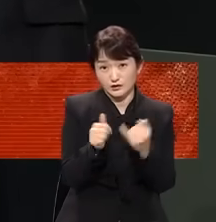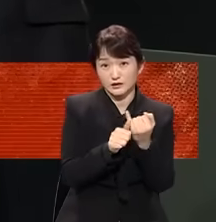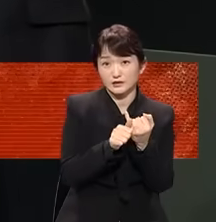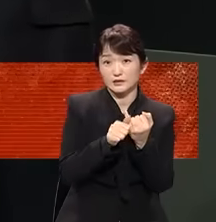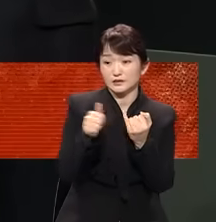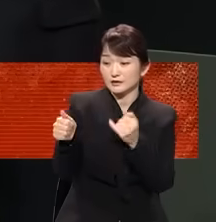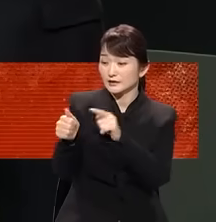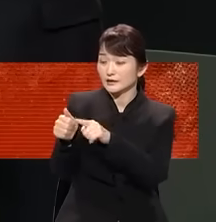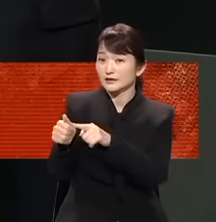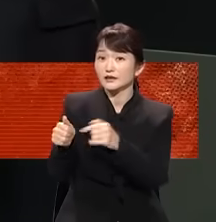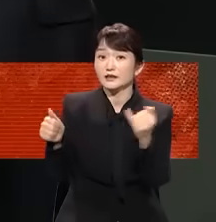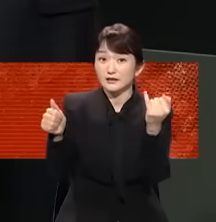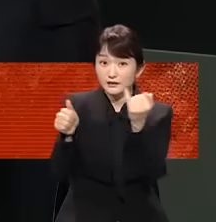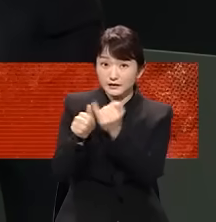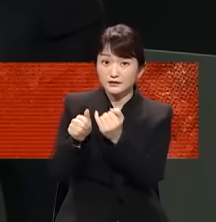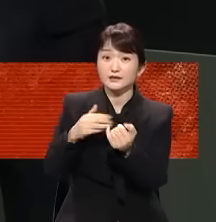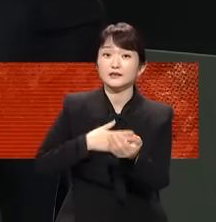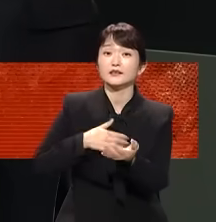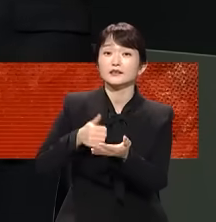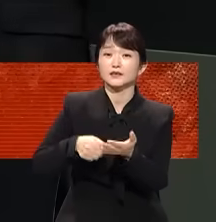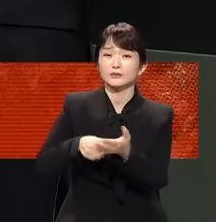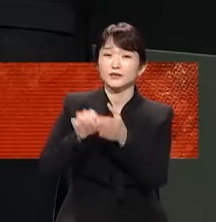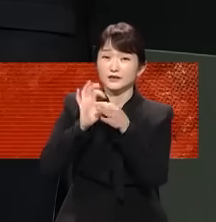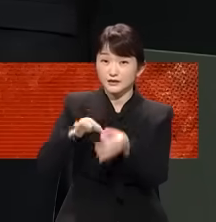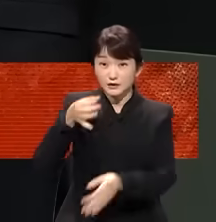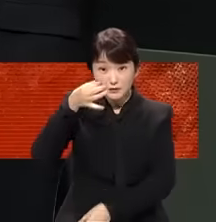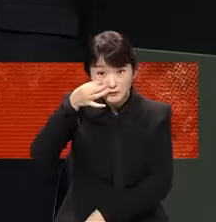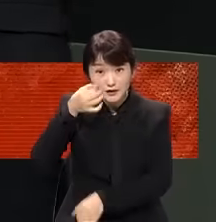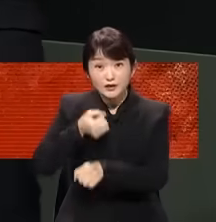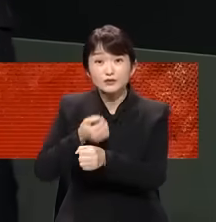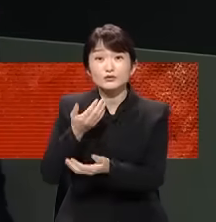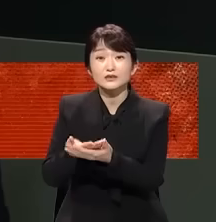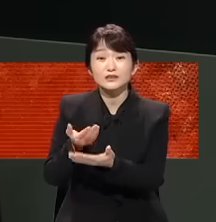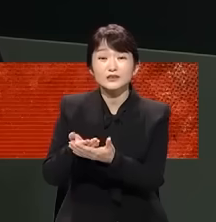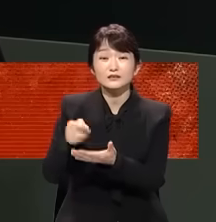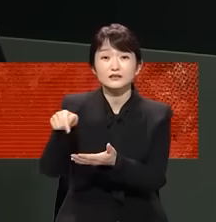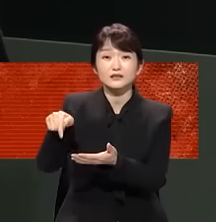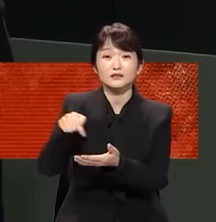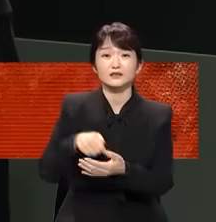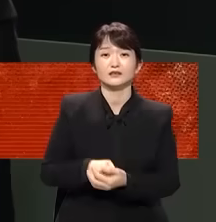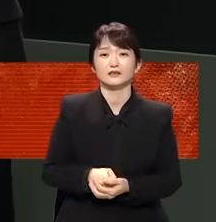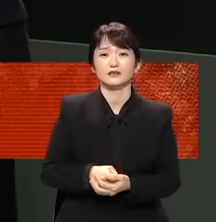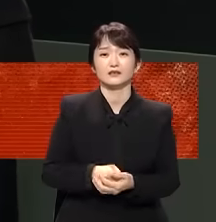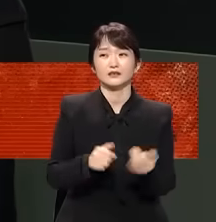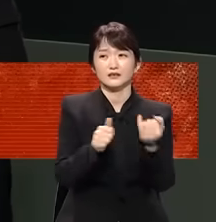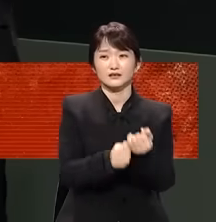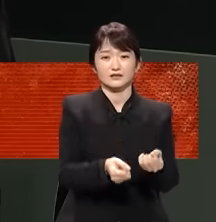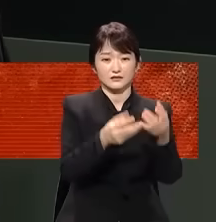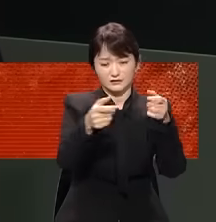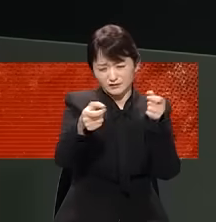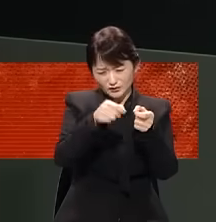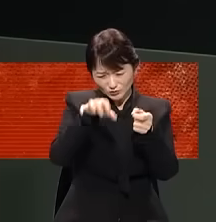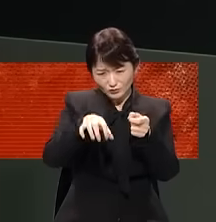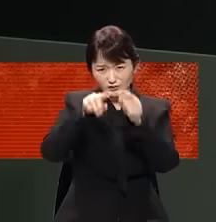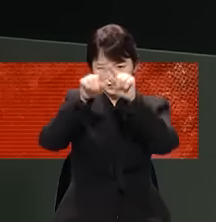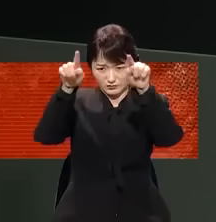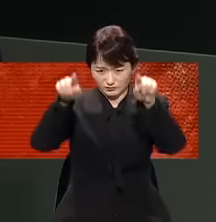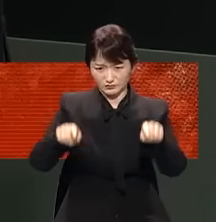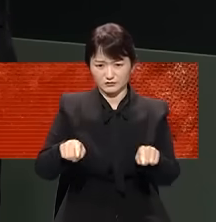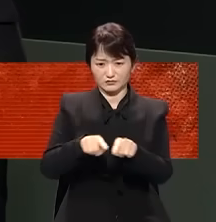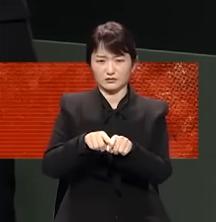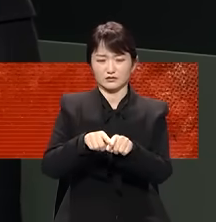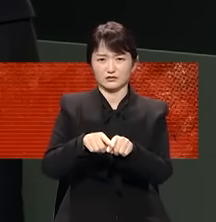결혼해도 내 작품 계속 봐줄 거지 하는 등신대를 저렇게 결혼식장 입고해 아니 그니까